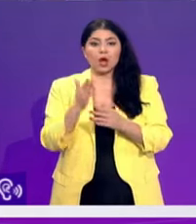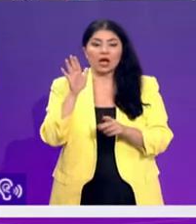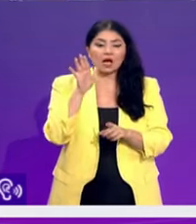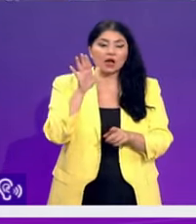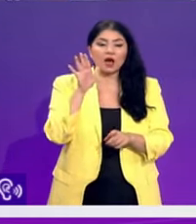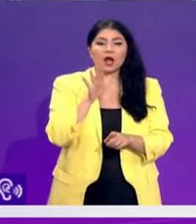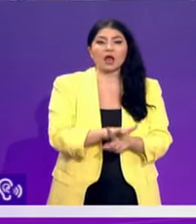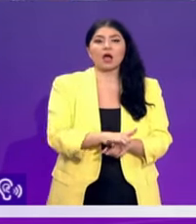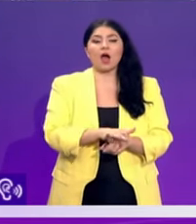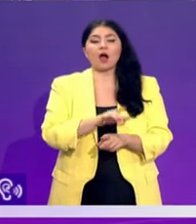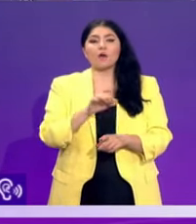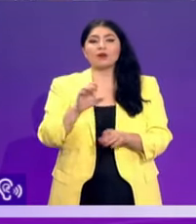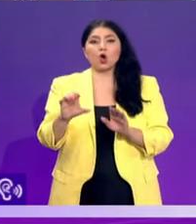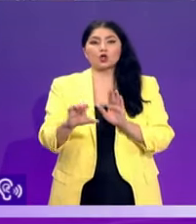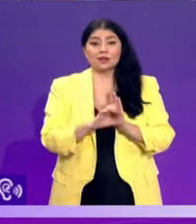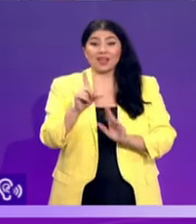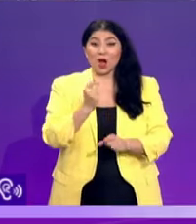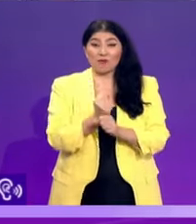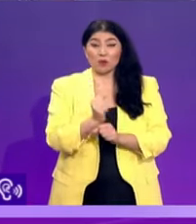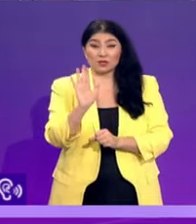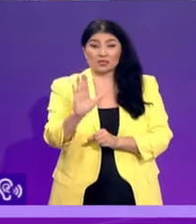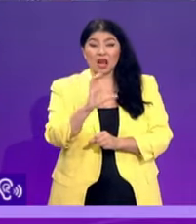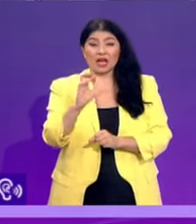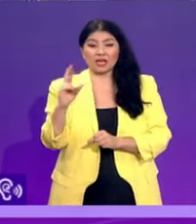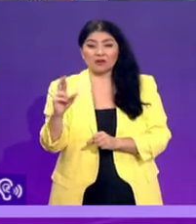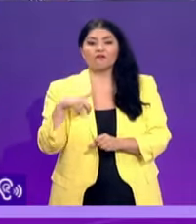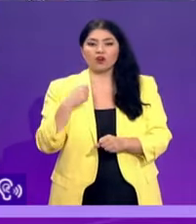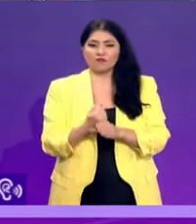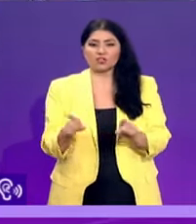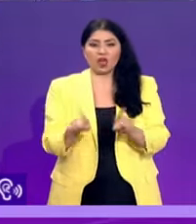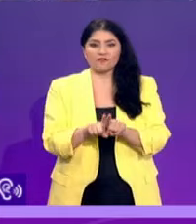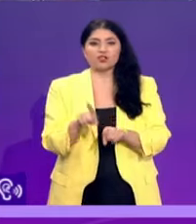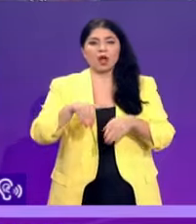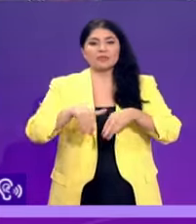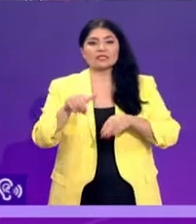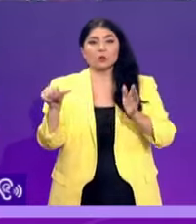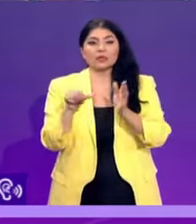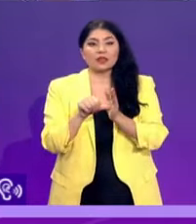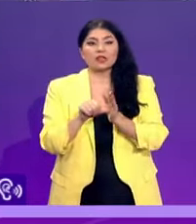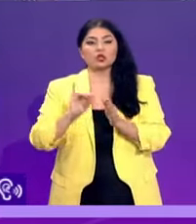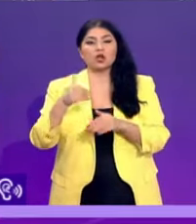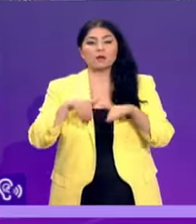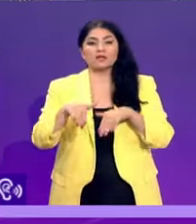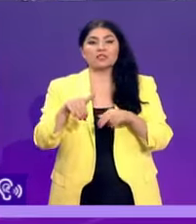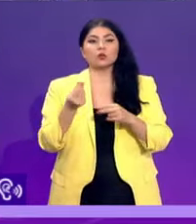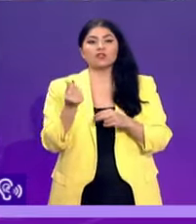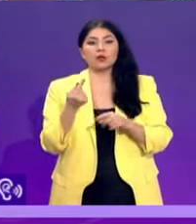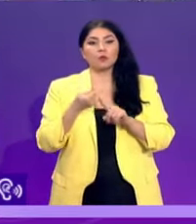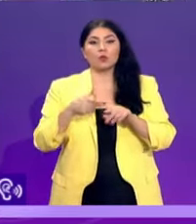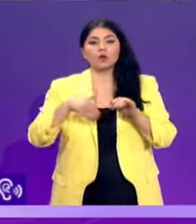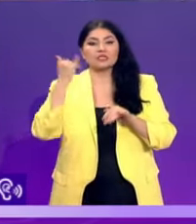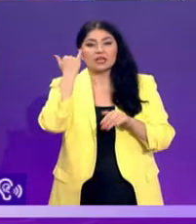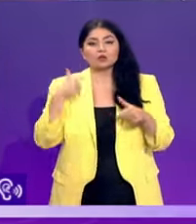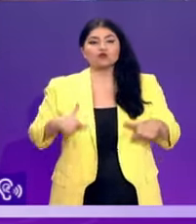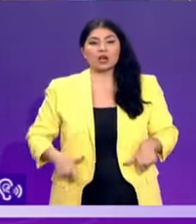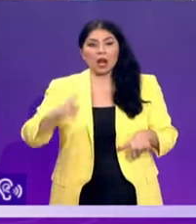picioare Constituția. Dacă au făcut acest lucru la CCR, vor face același lucru și la Ministerul de Interne, și la Ministerul de Finanțe, și la Secretariatul